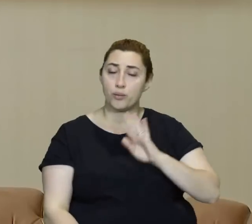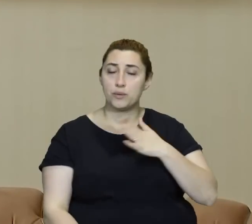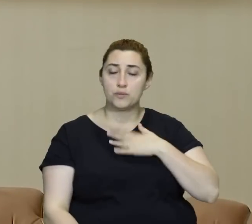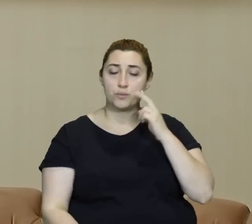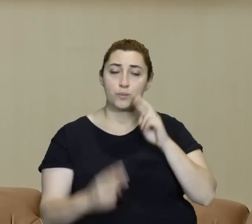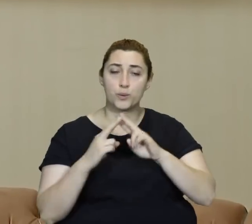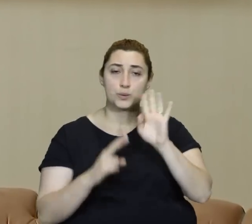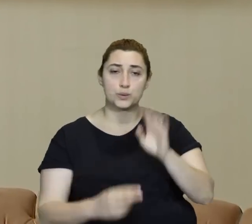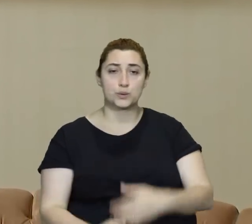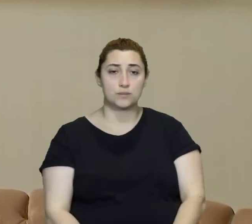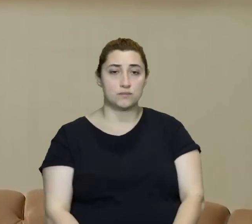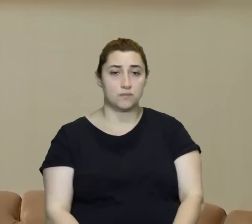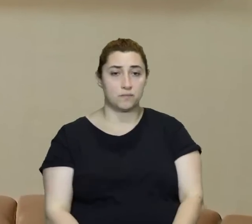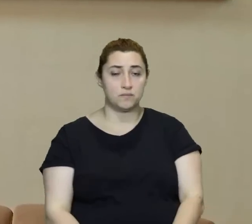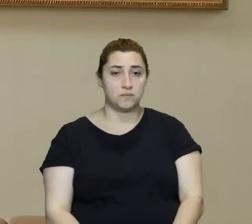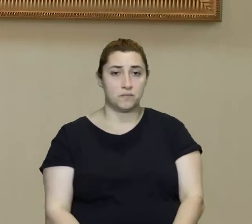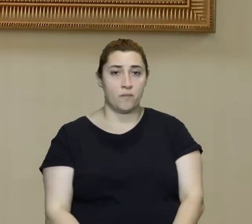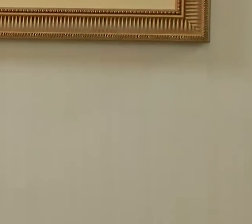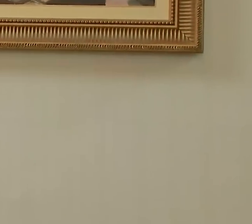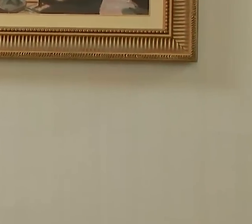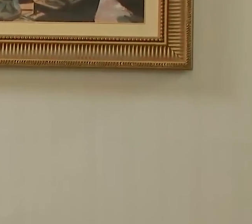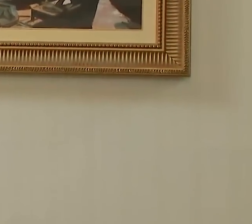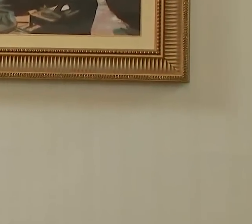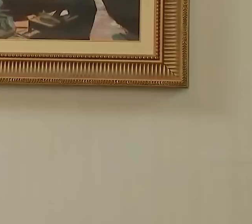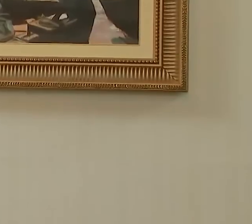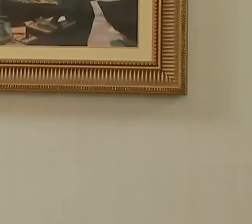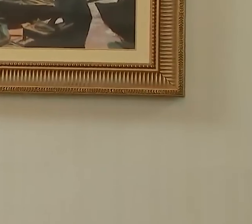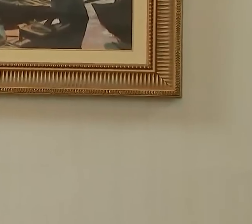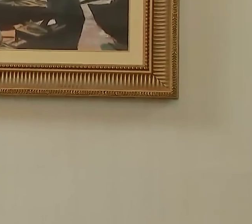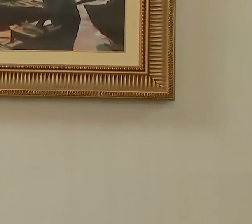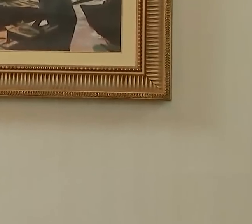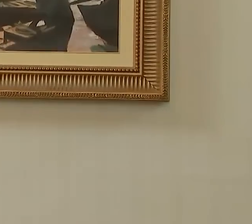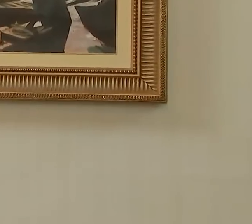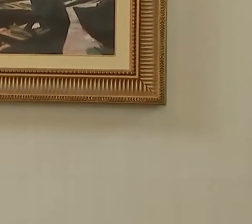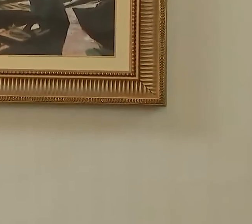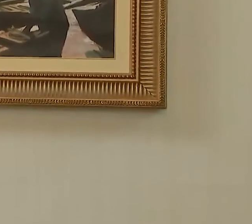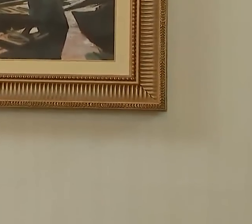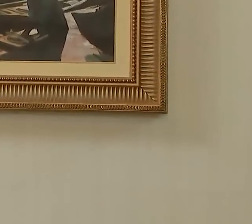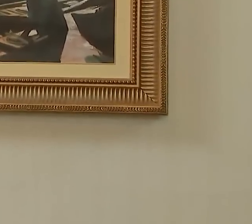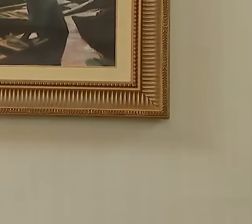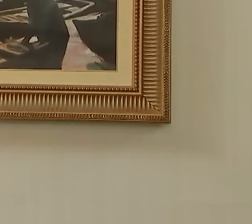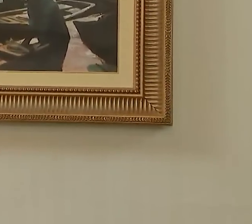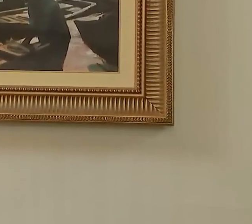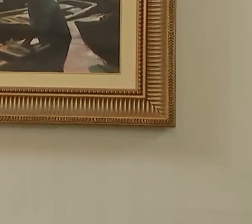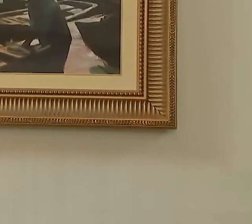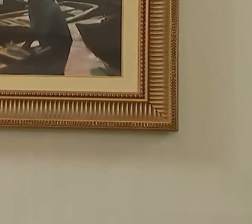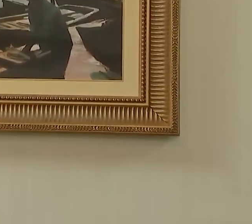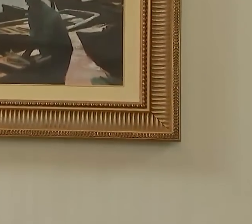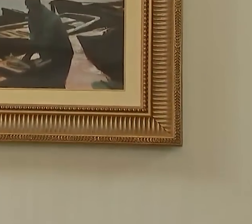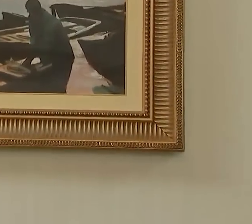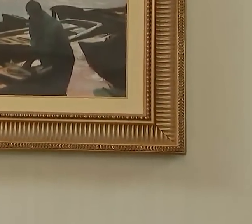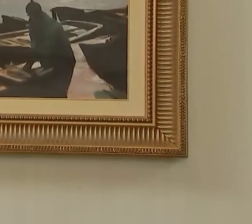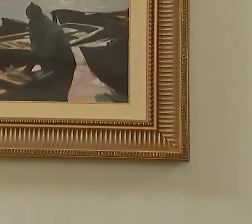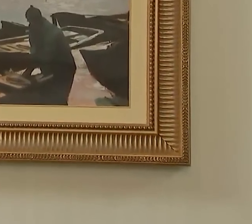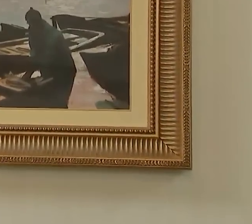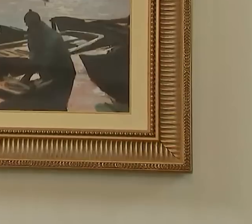canım, görüşürüz. Müzeyen hala tabloya bakıyor. Karşı kıyıda silüet halinde camiler ve birkaç yapı da